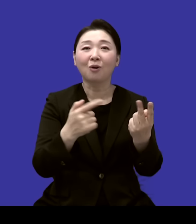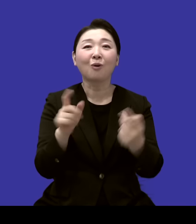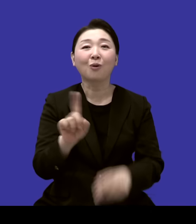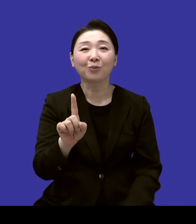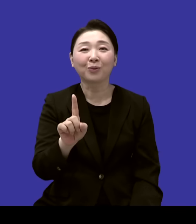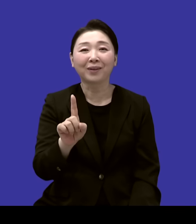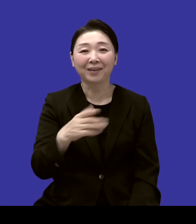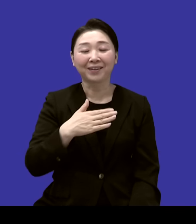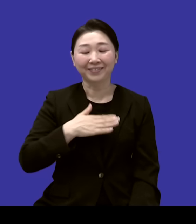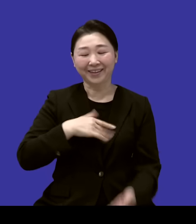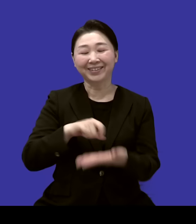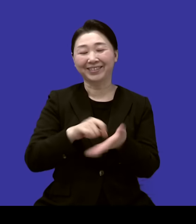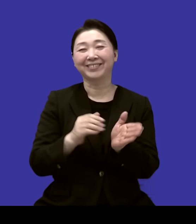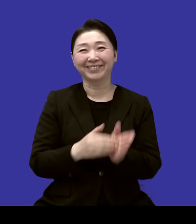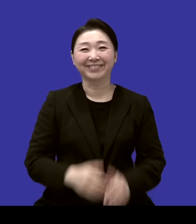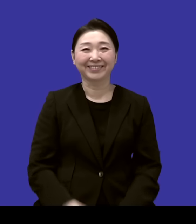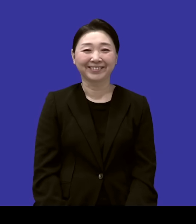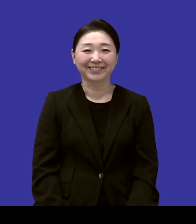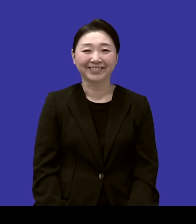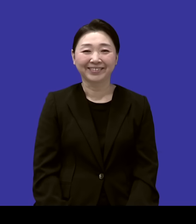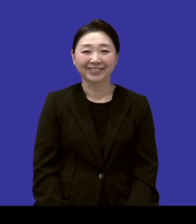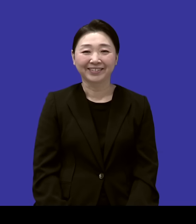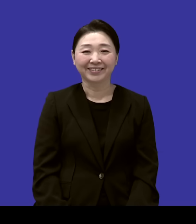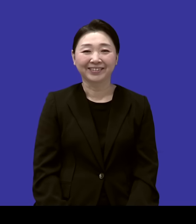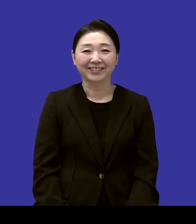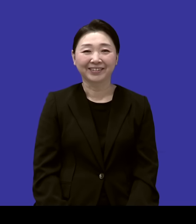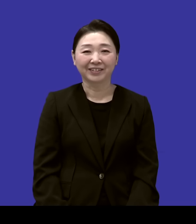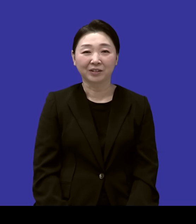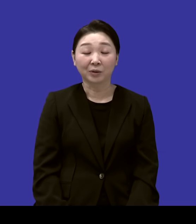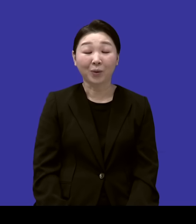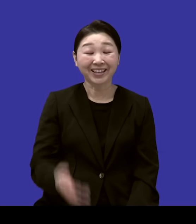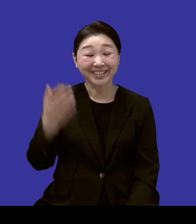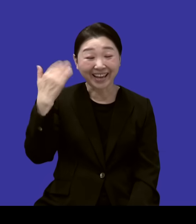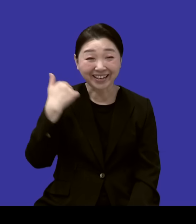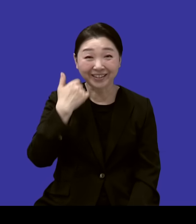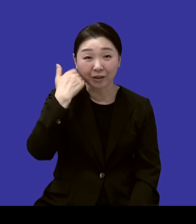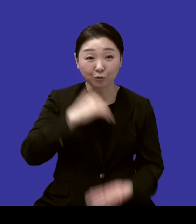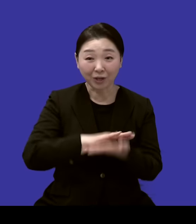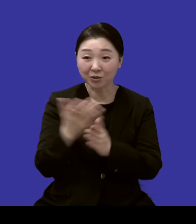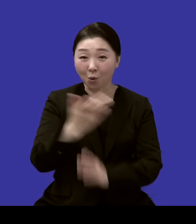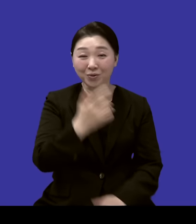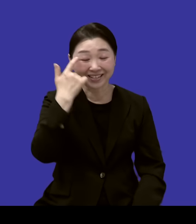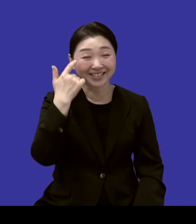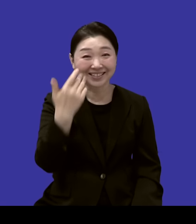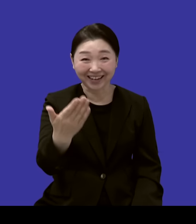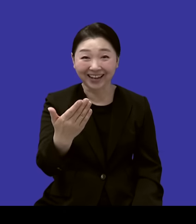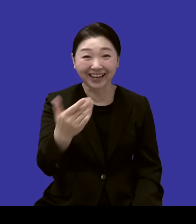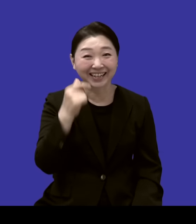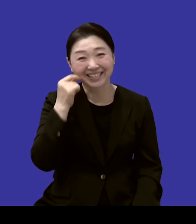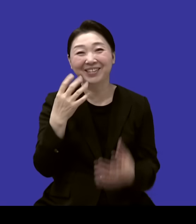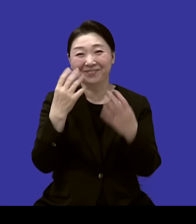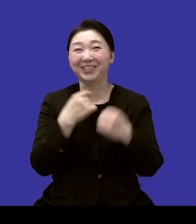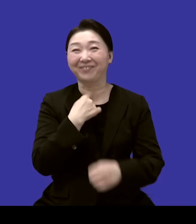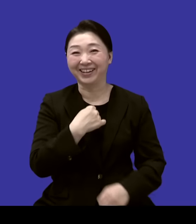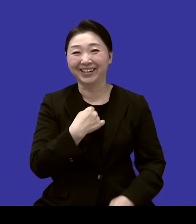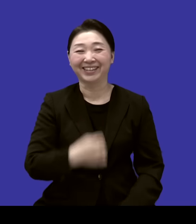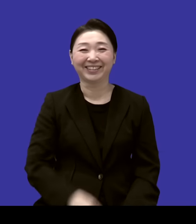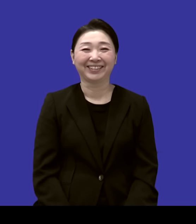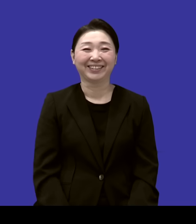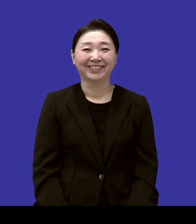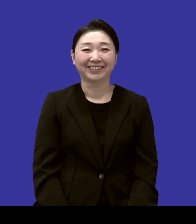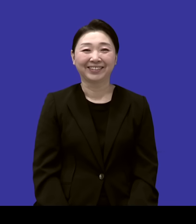이렇게 책을 쓰게 되었습니다. 그러니까 누가 어떤- 취지를 네. 옮겼을까? 약간 그런 느낌이에요. 저희 때 그게 베스트셀러였어요. 히트였죠. 네.